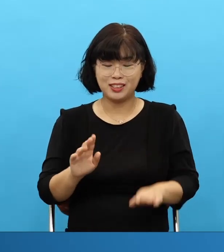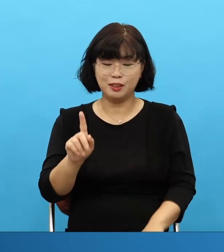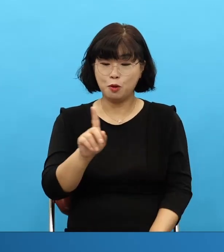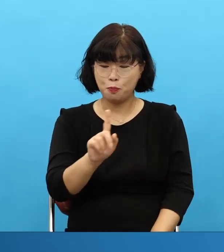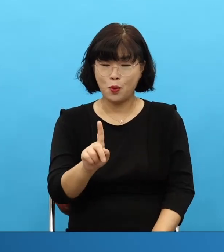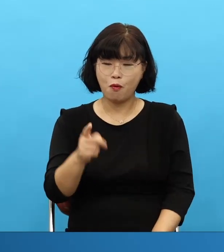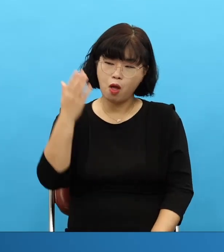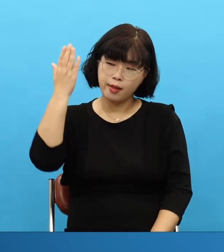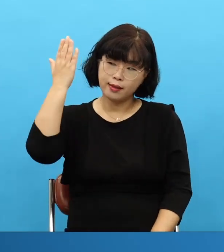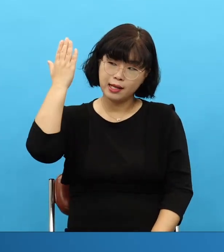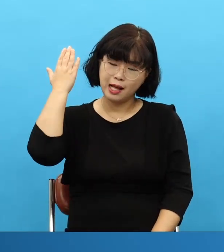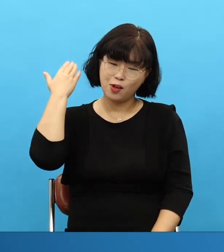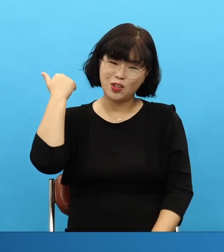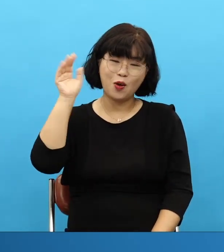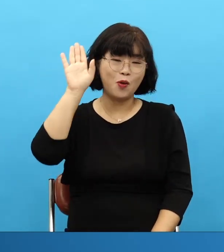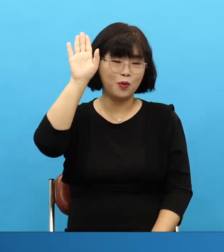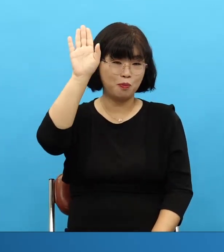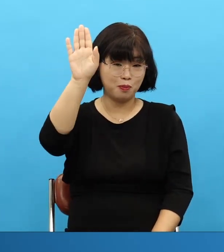과거와 미래